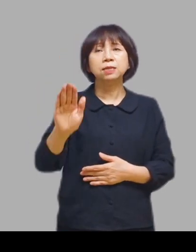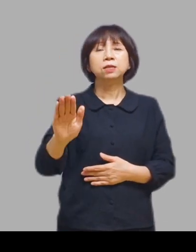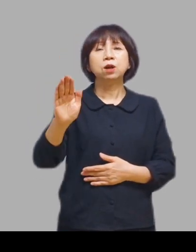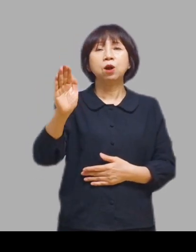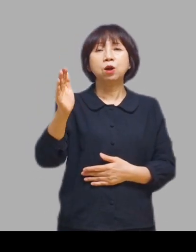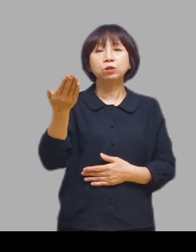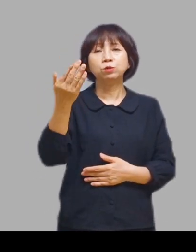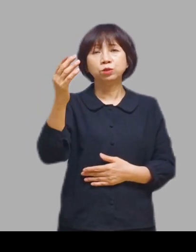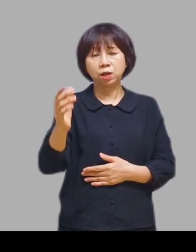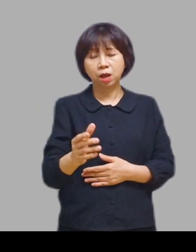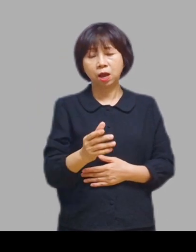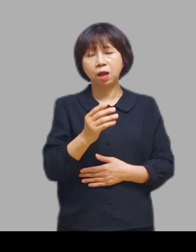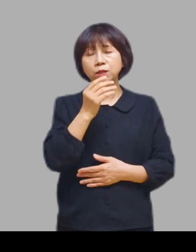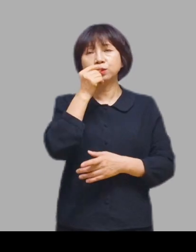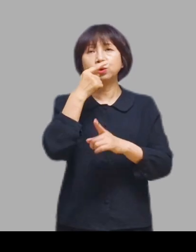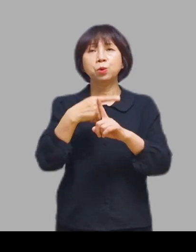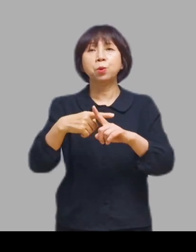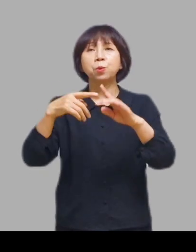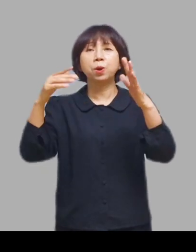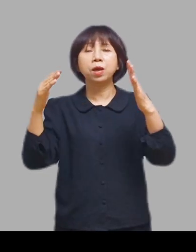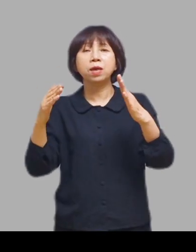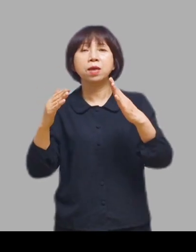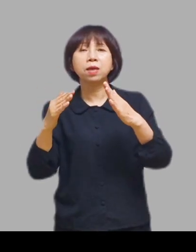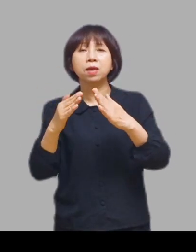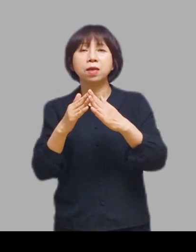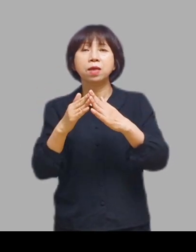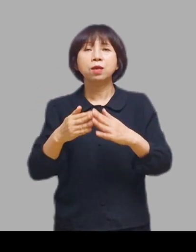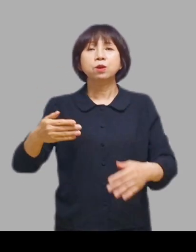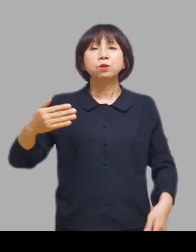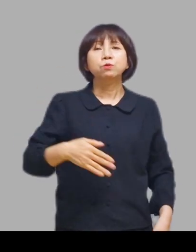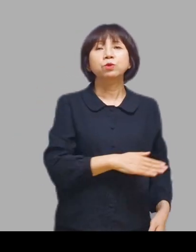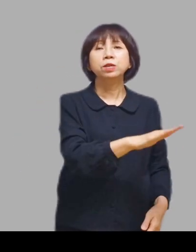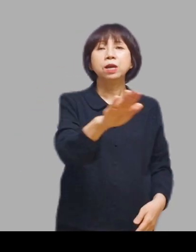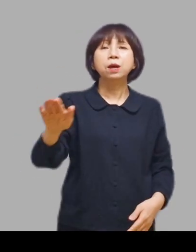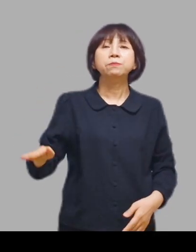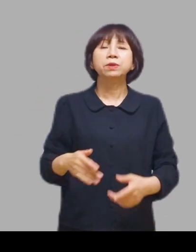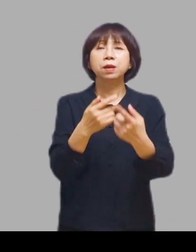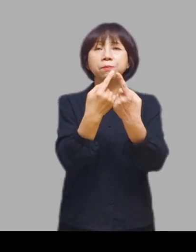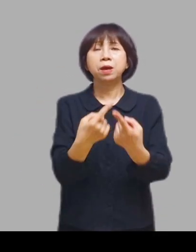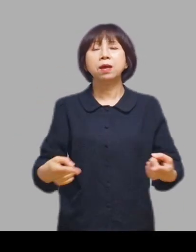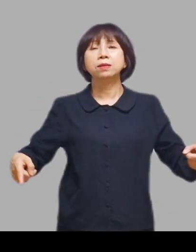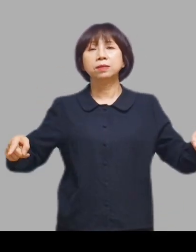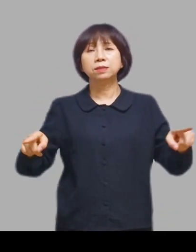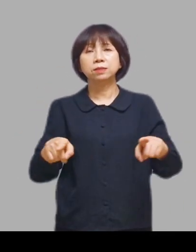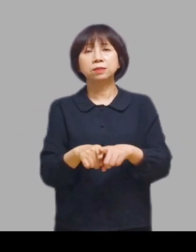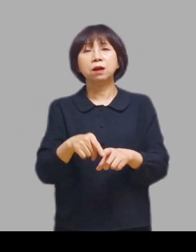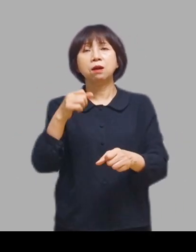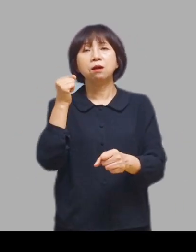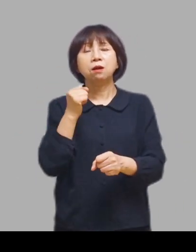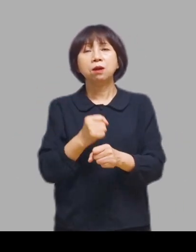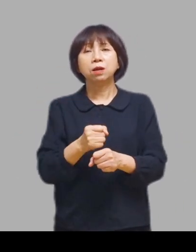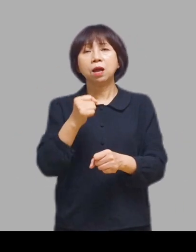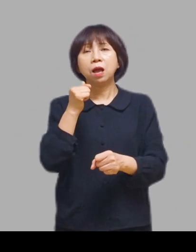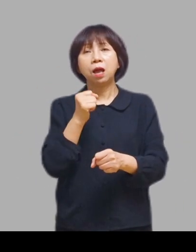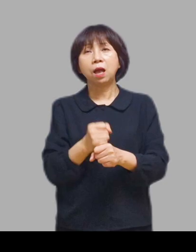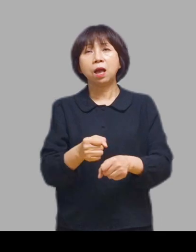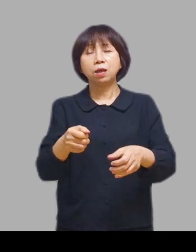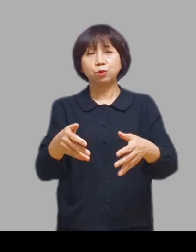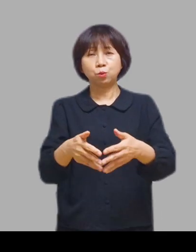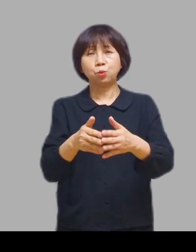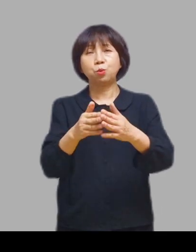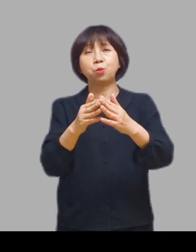대신 거룩한 우리 함께 만들어가요. 우리 함께 우리 2절은 다 일어나셔서